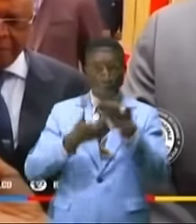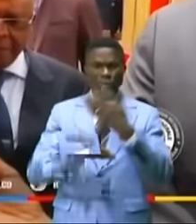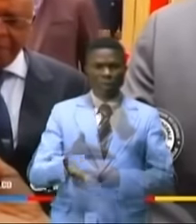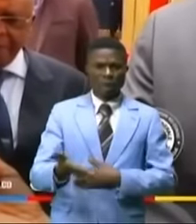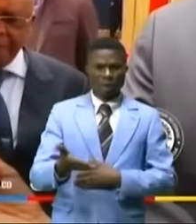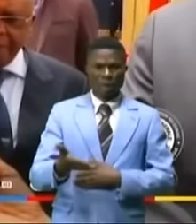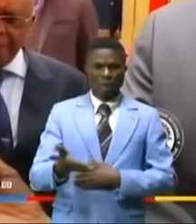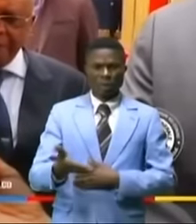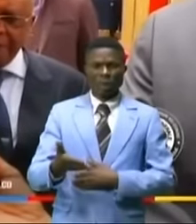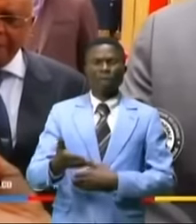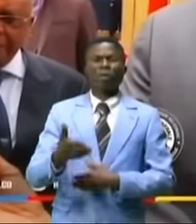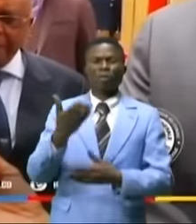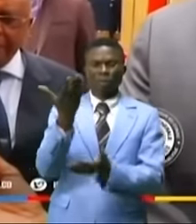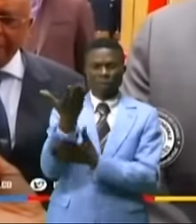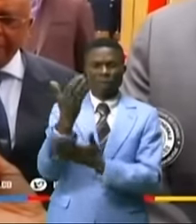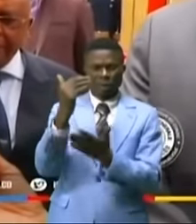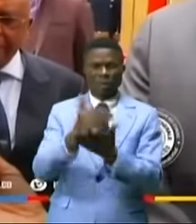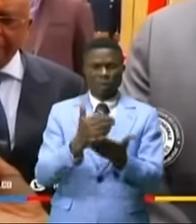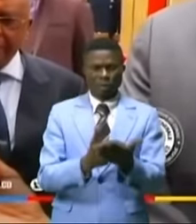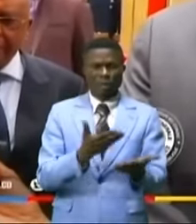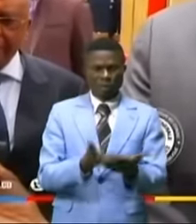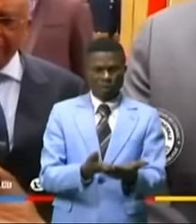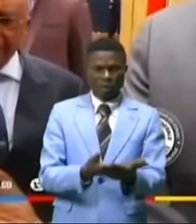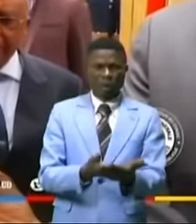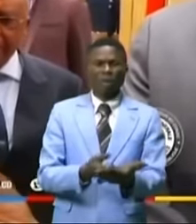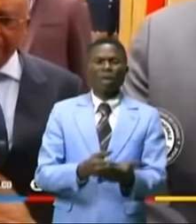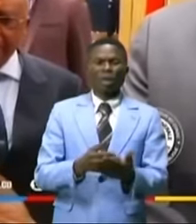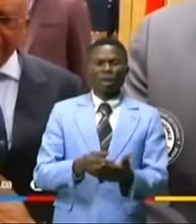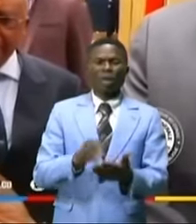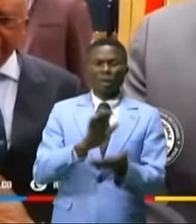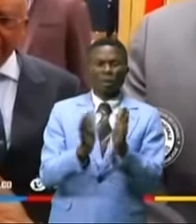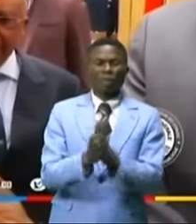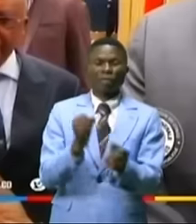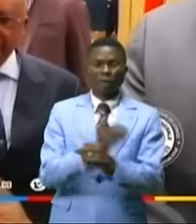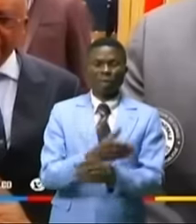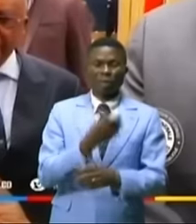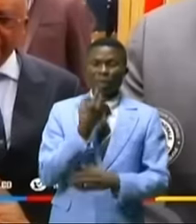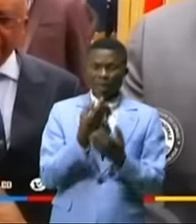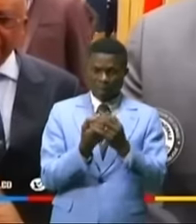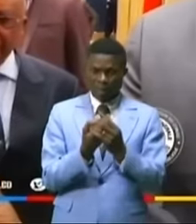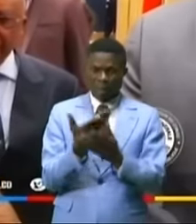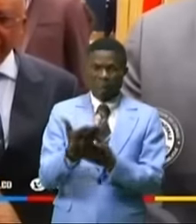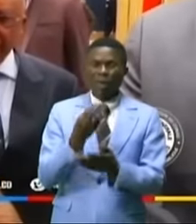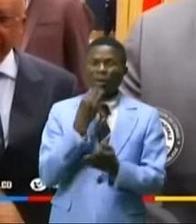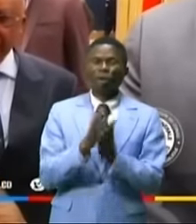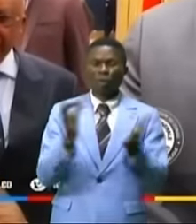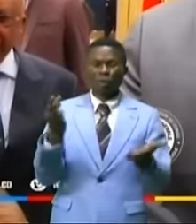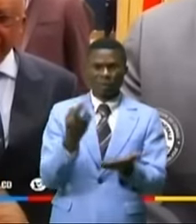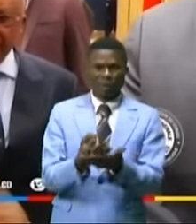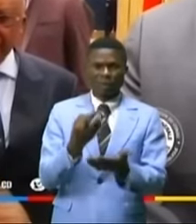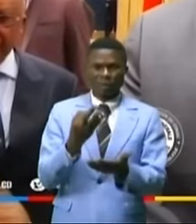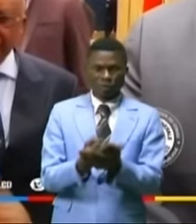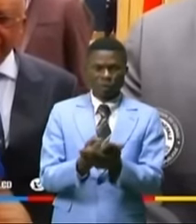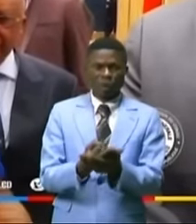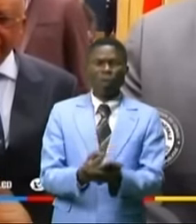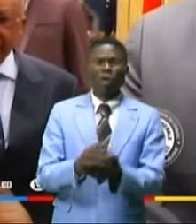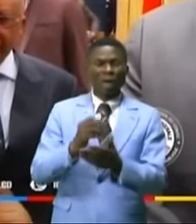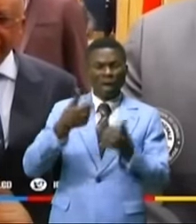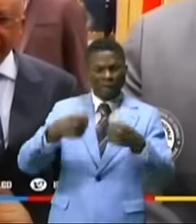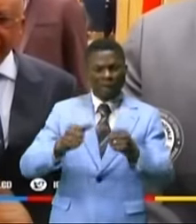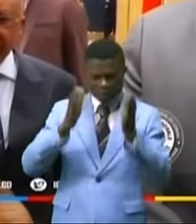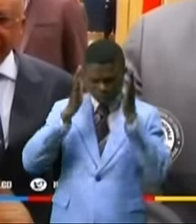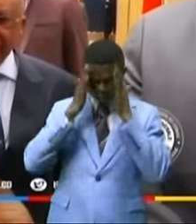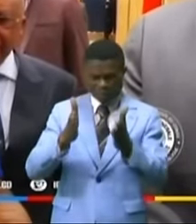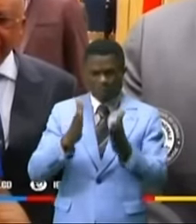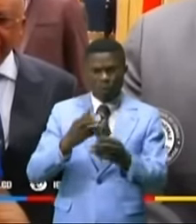mis en place. Les recommandations étaient faites, qui sont en train d'être matérialisées et que l'inspection générale des finances sera toujours